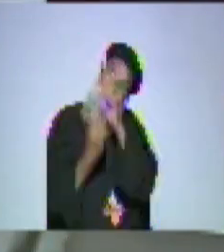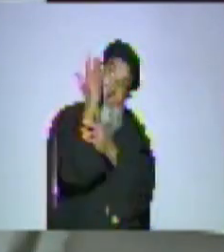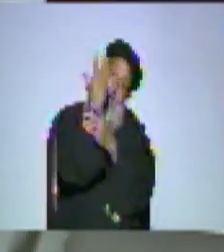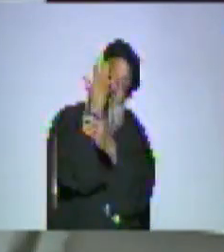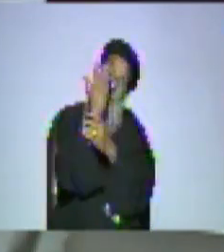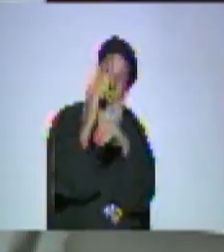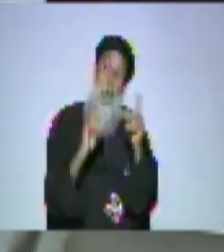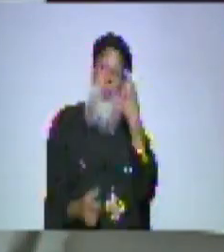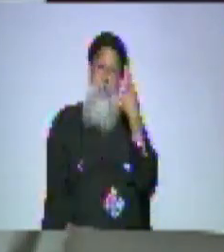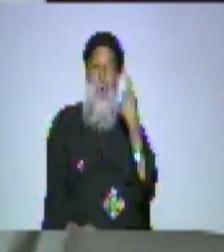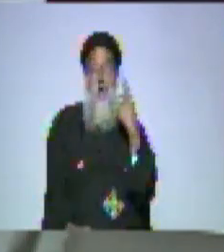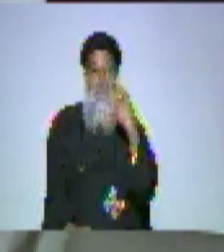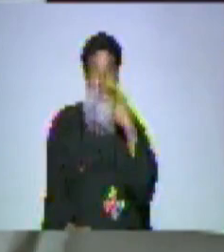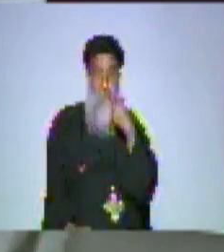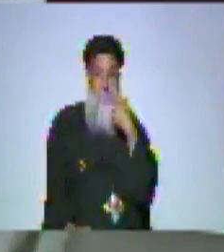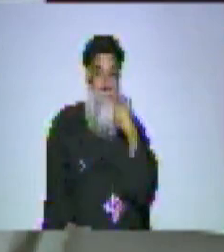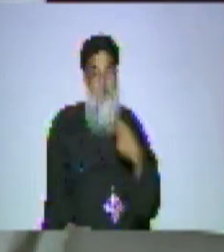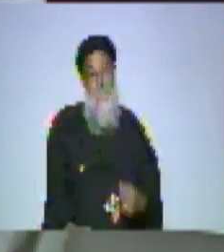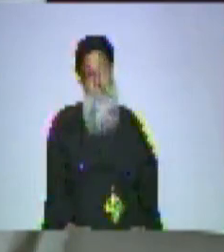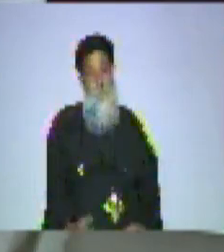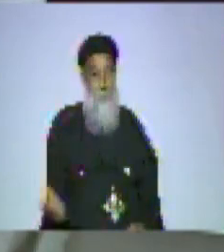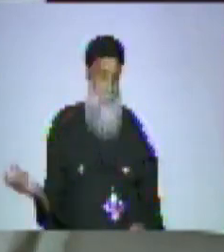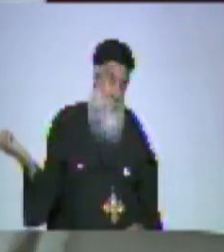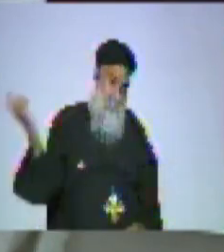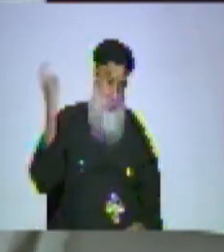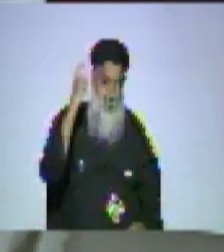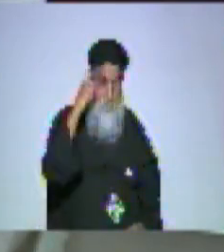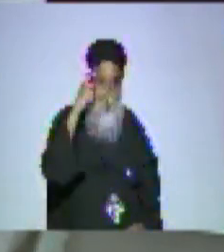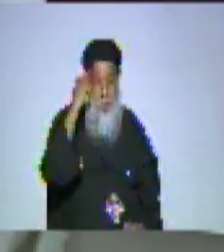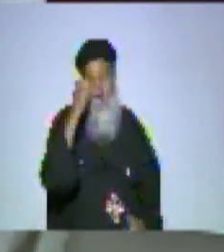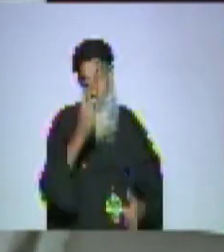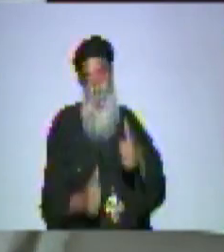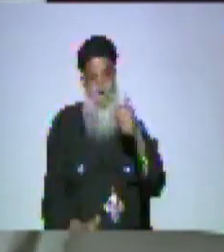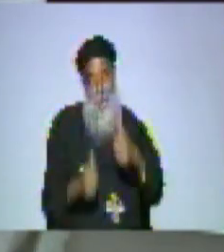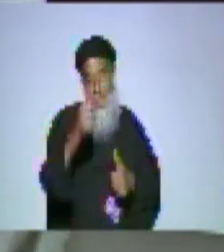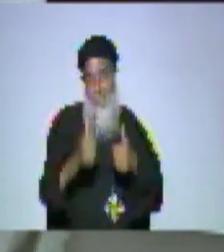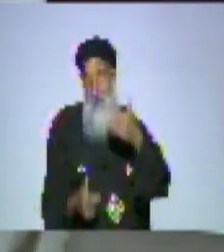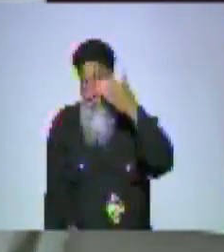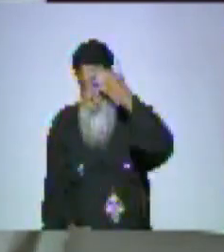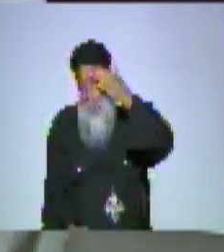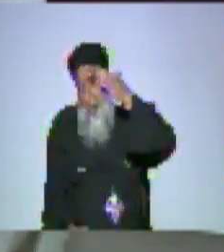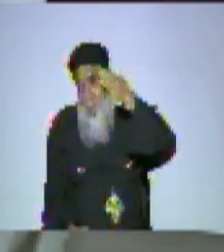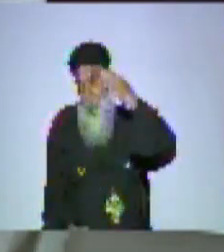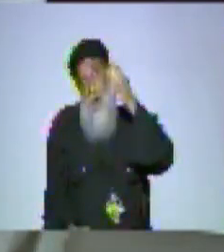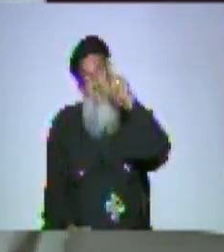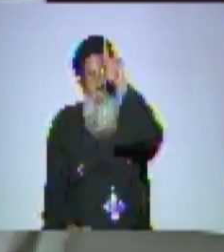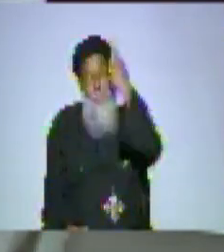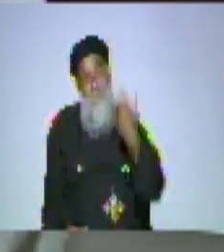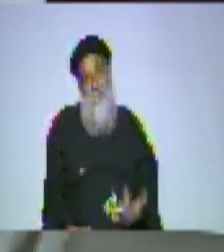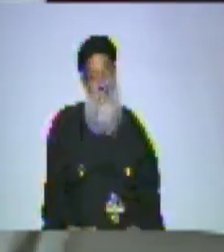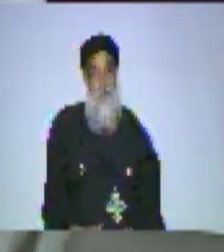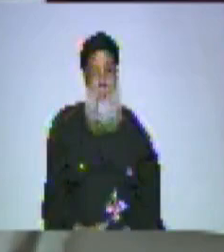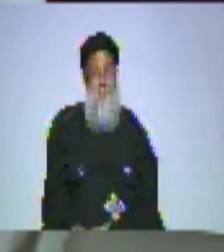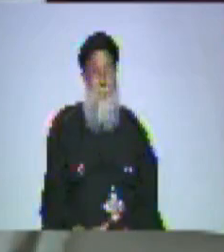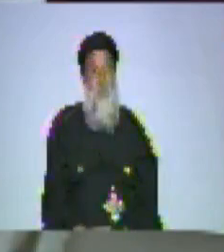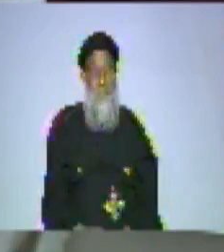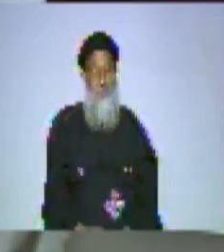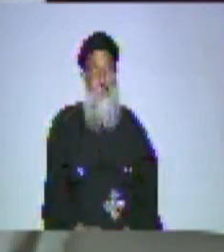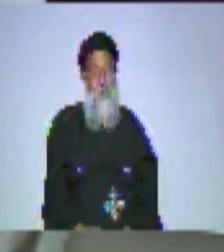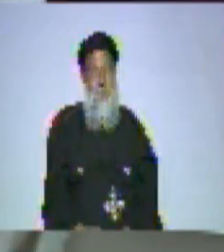كده واللي عارف النتيجه وشايف اللي هيحصل هو ربنا